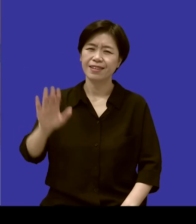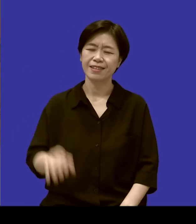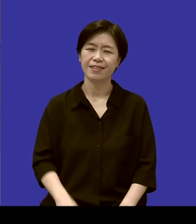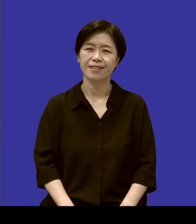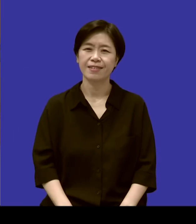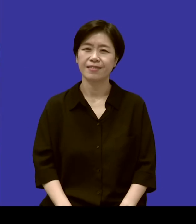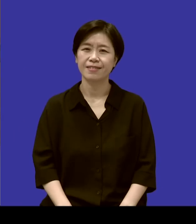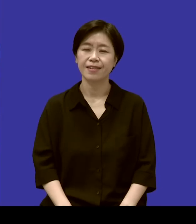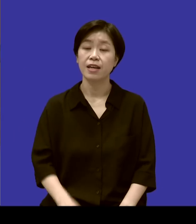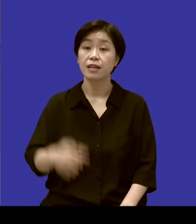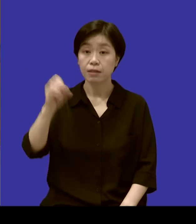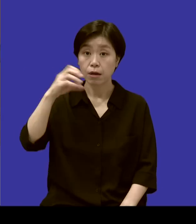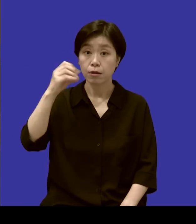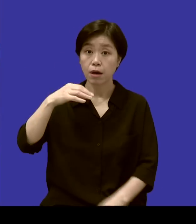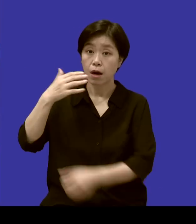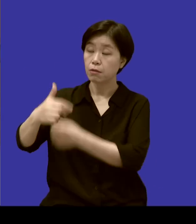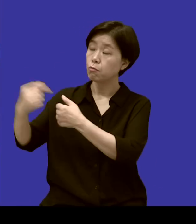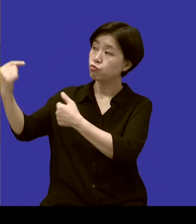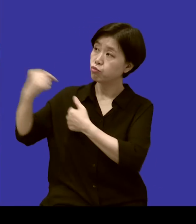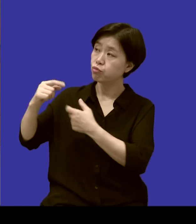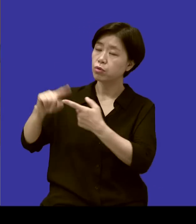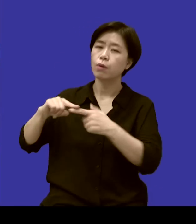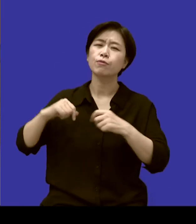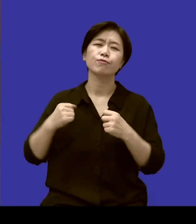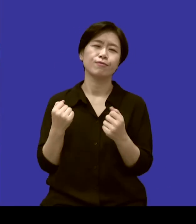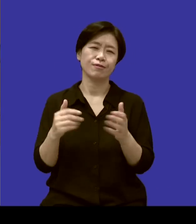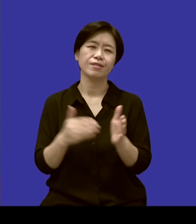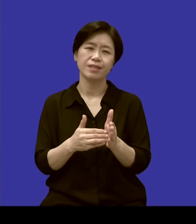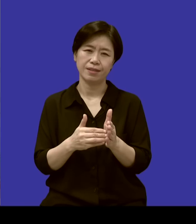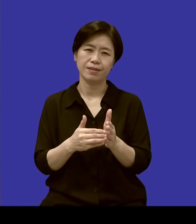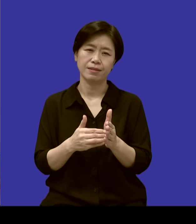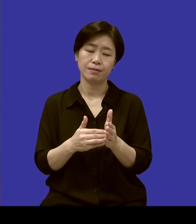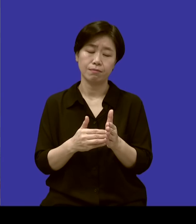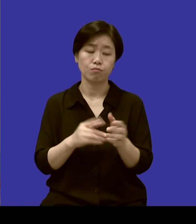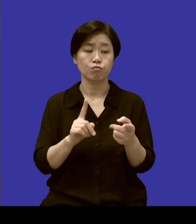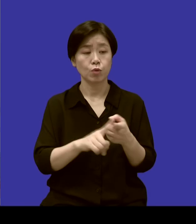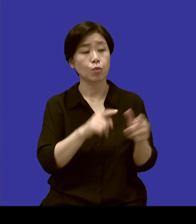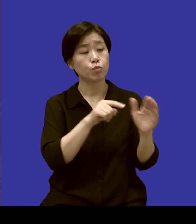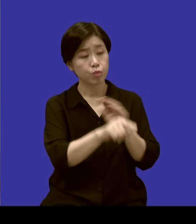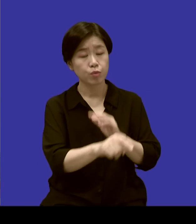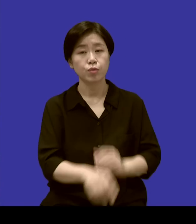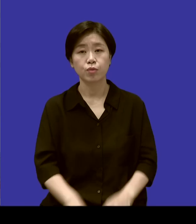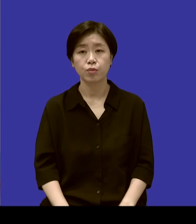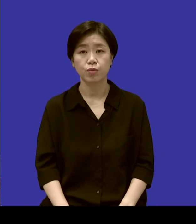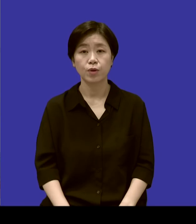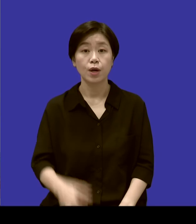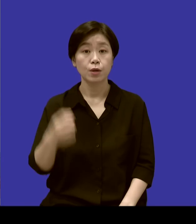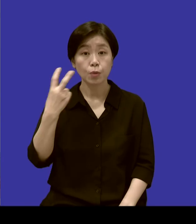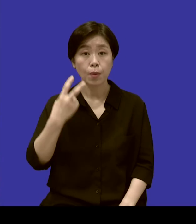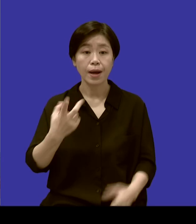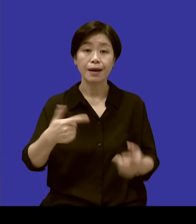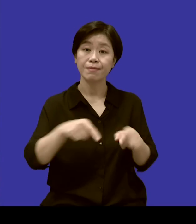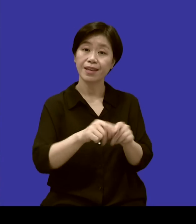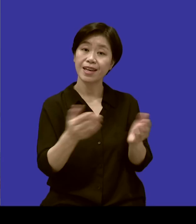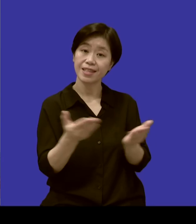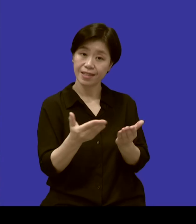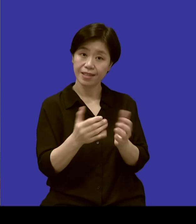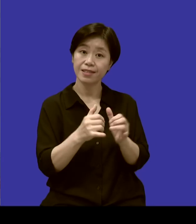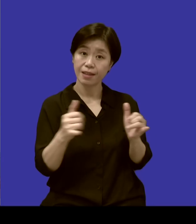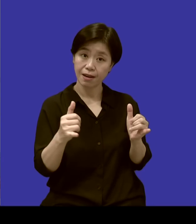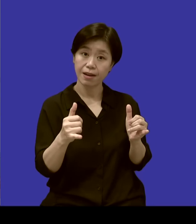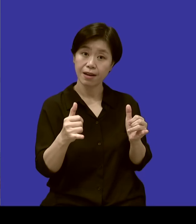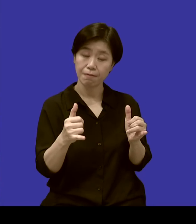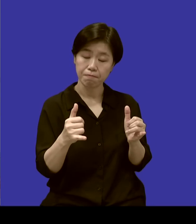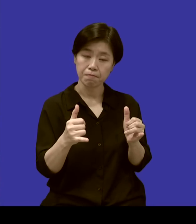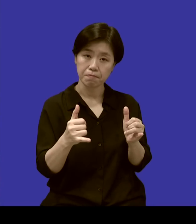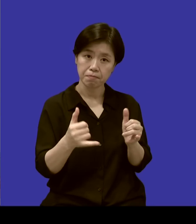단 나는 그냥 하나님의 음성에 순종해서 갔었을 뿐이고 또 하나님이 또 많은 동역자를 놓고 기도할 때 주변에서